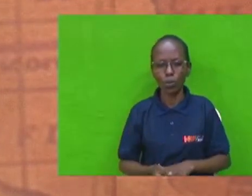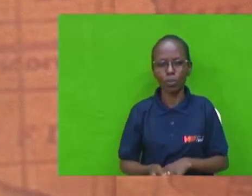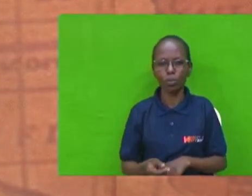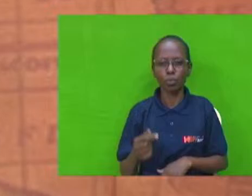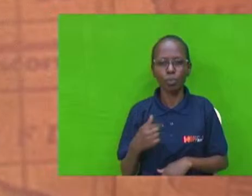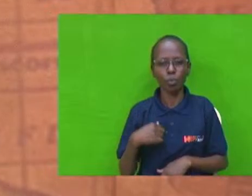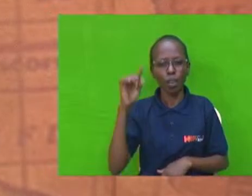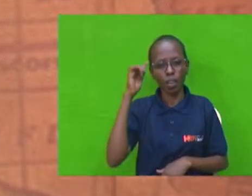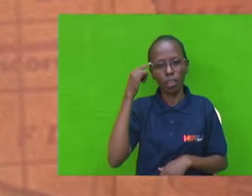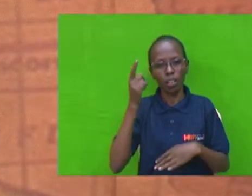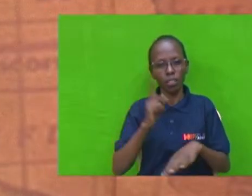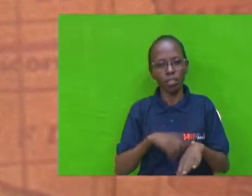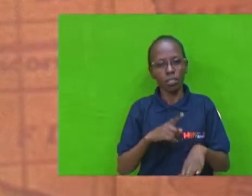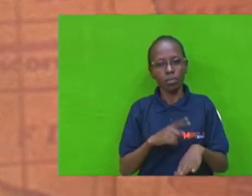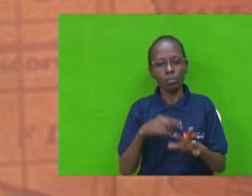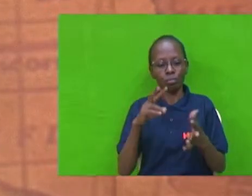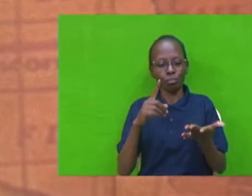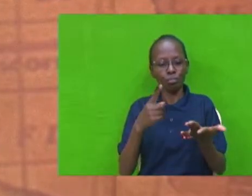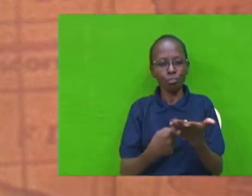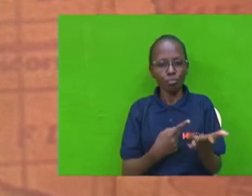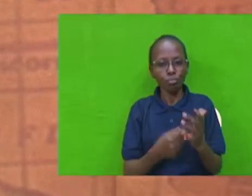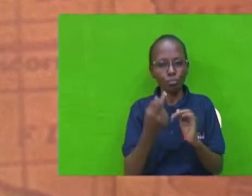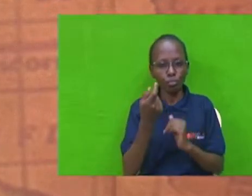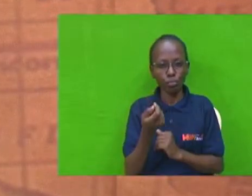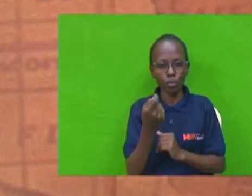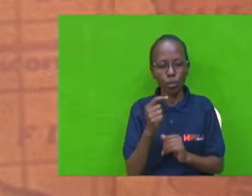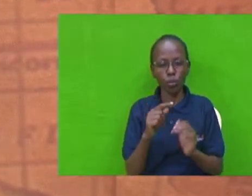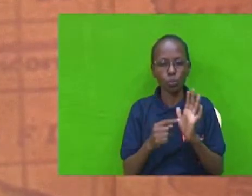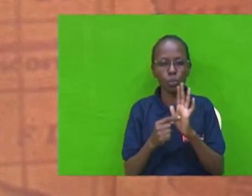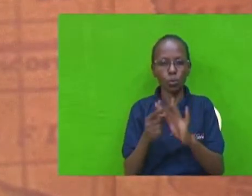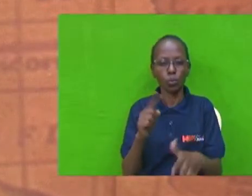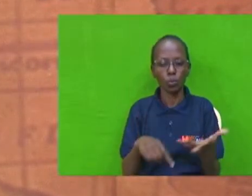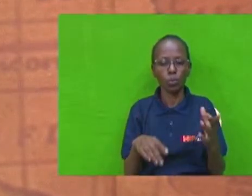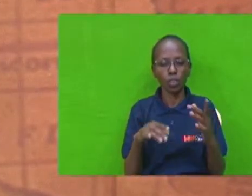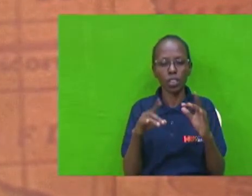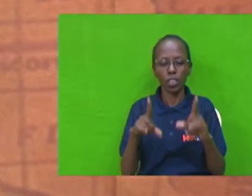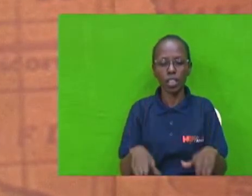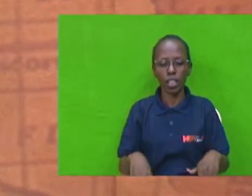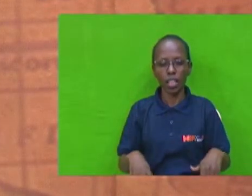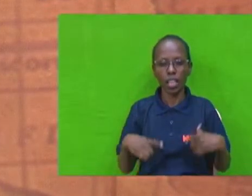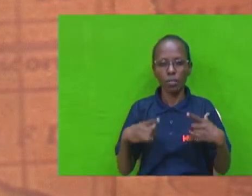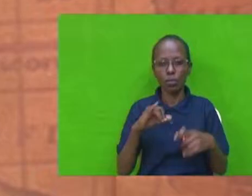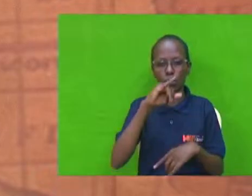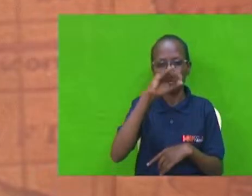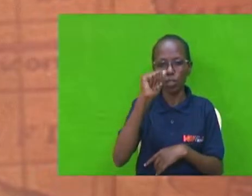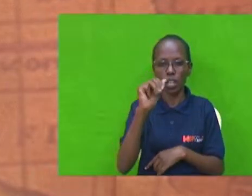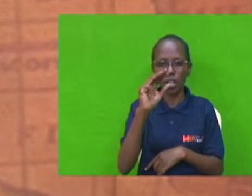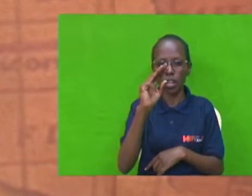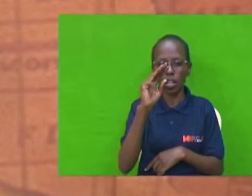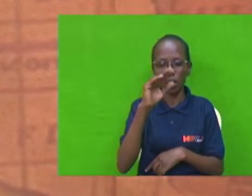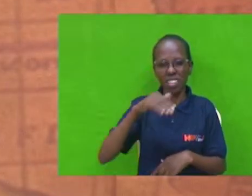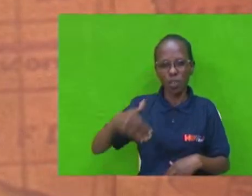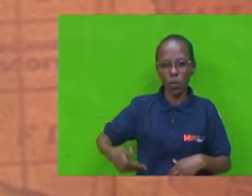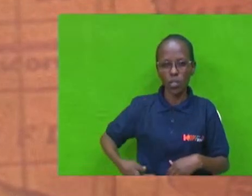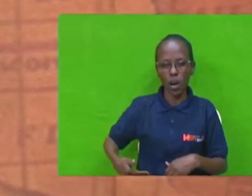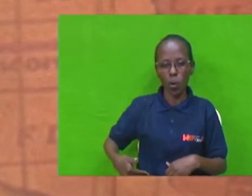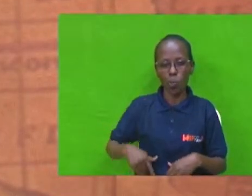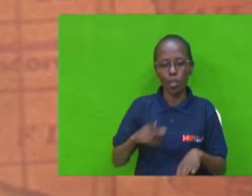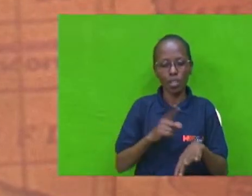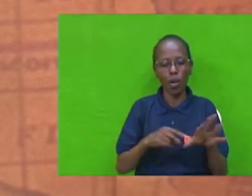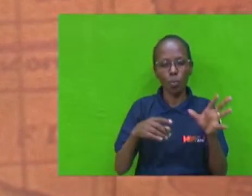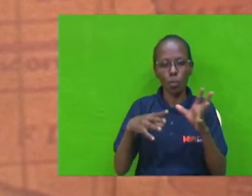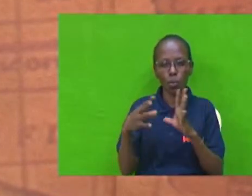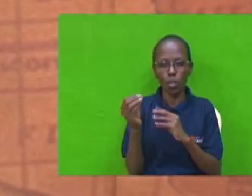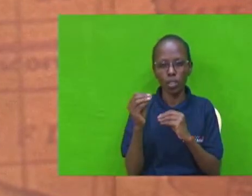leo tulipokuwa tunajadili kidogo, kaonyesha maisha ya Yakobo alipoenda kwa Farao. Sasa